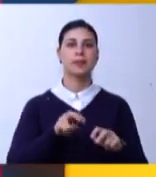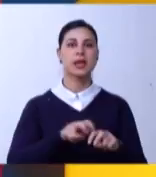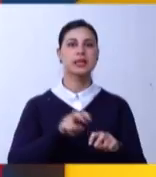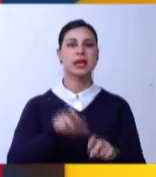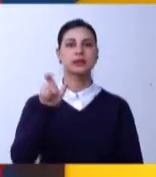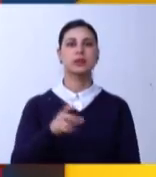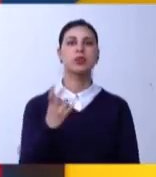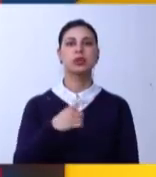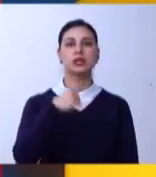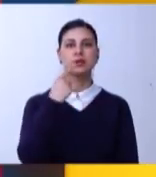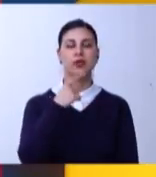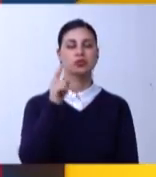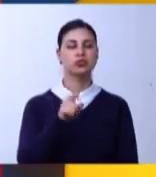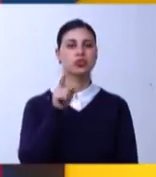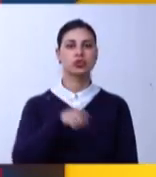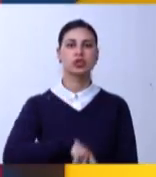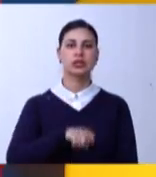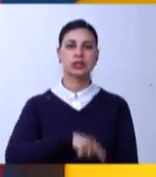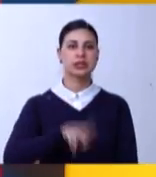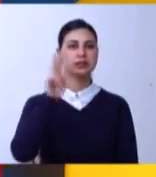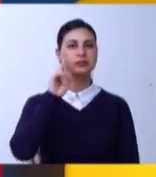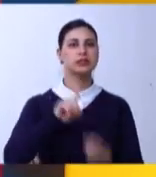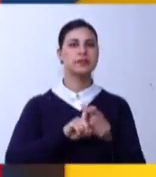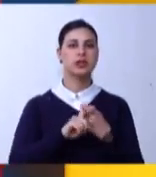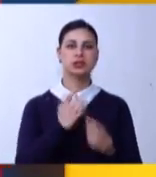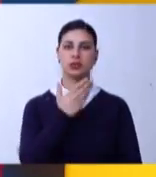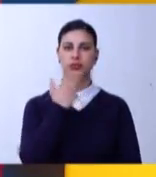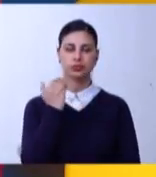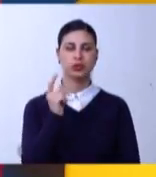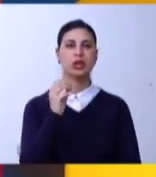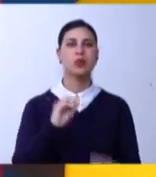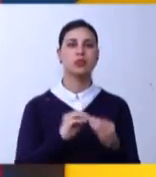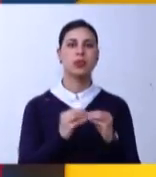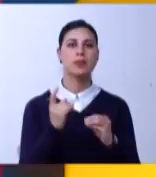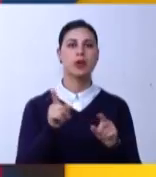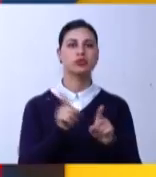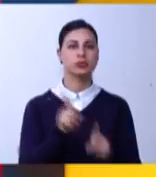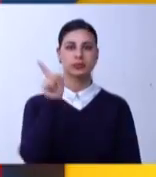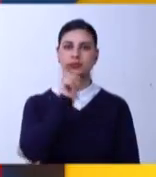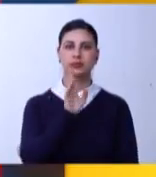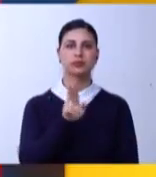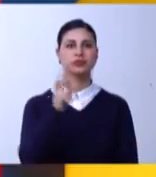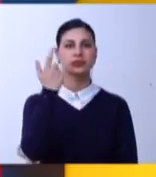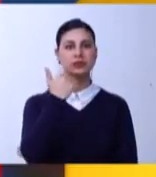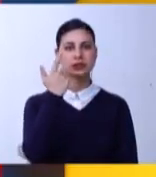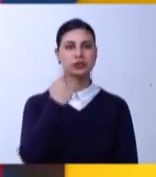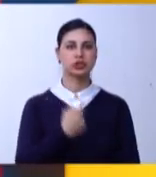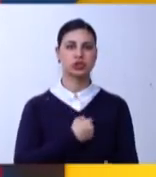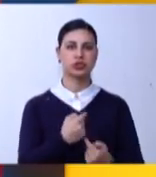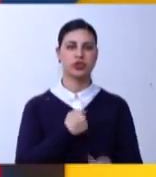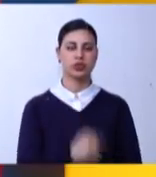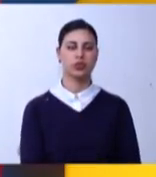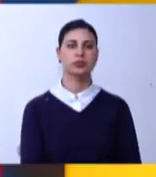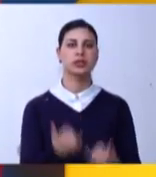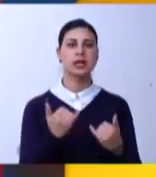უნდა თქვას, რომ იქ არც საშარდეგზების ინფექცია, არც სხვა რაიმე პრობლემა, რომელიც ბავშვს დისკომფორტს უქმნის, რის გამოც ის ტირის და ჭირვეულობს. ჩვენ